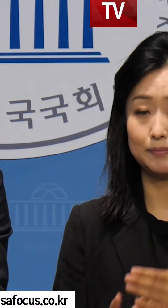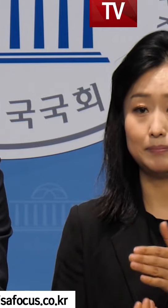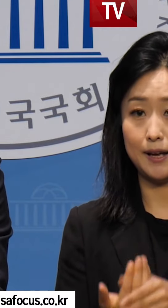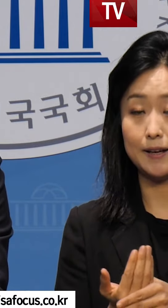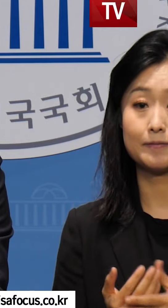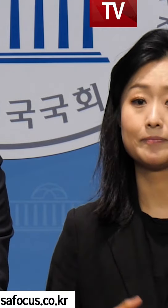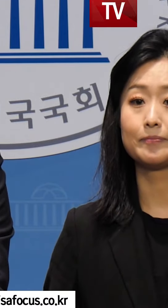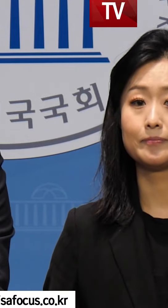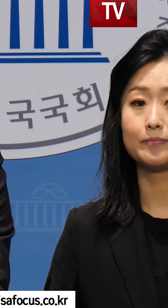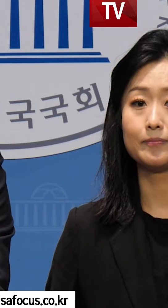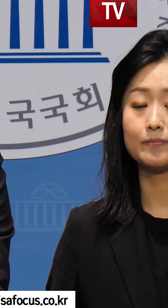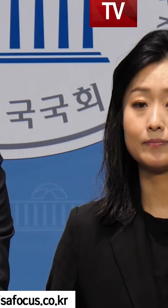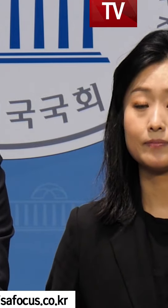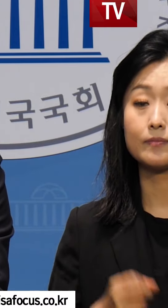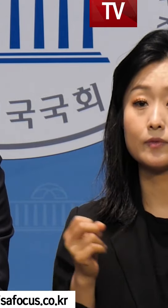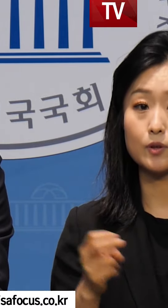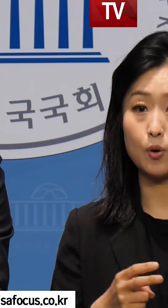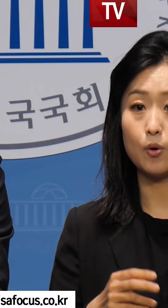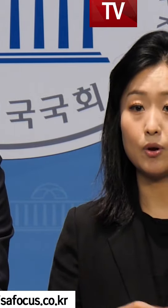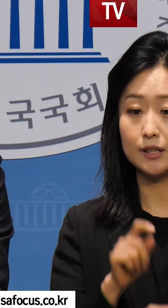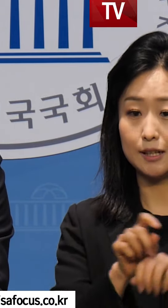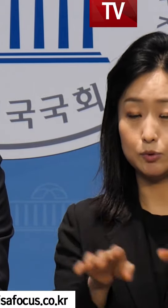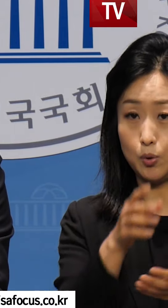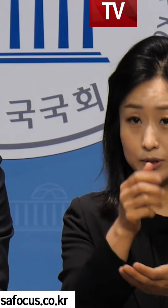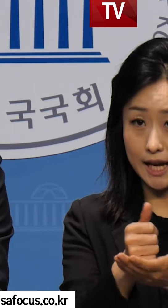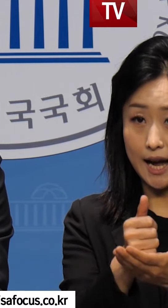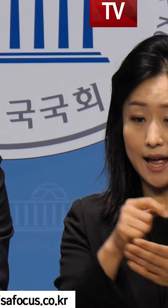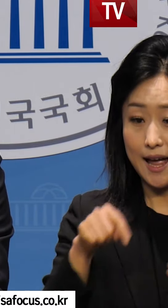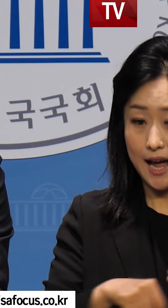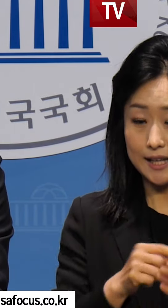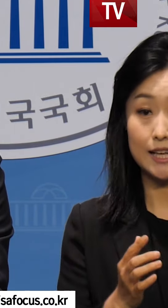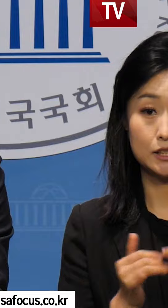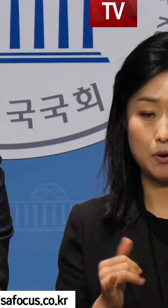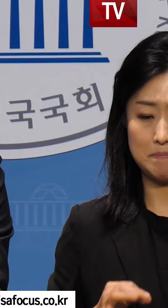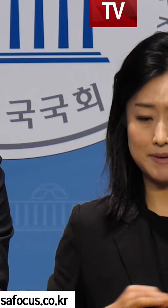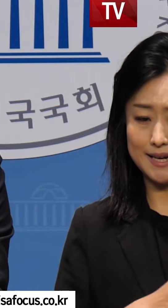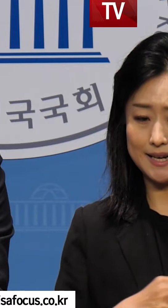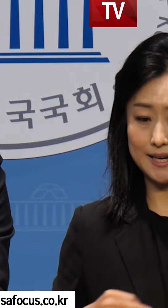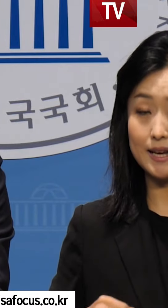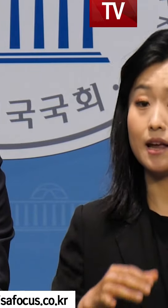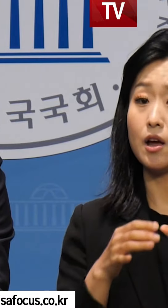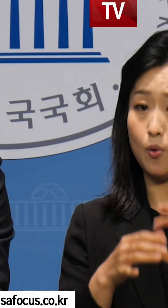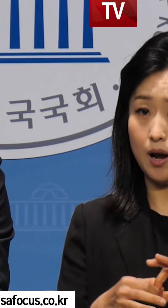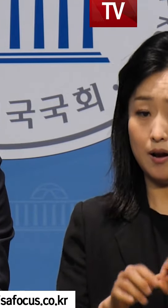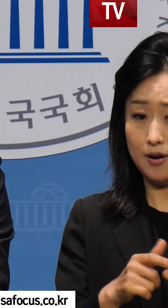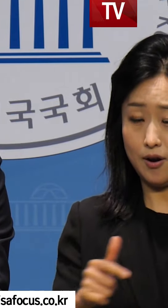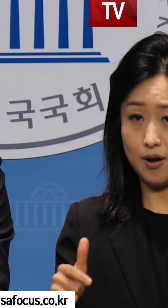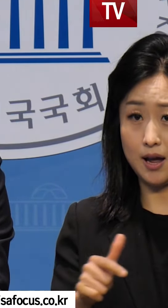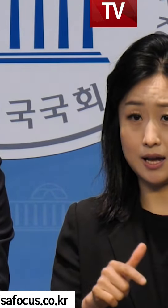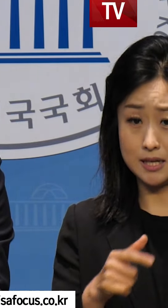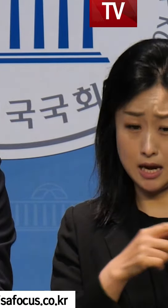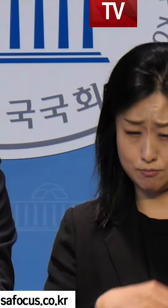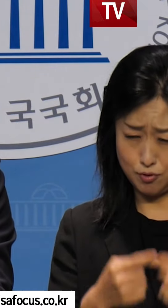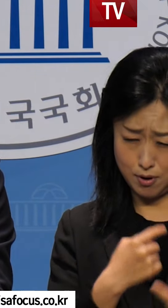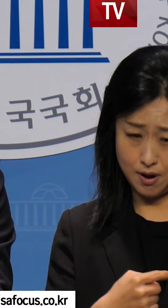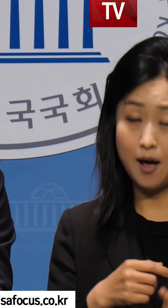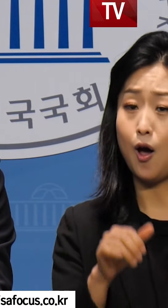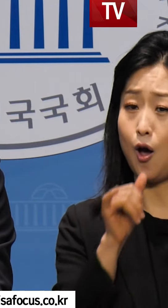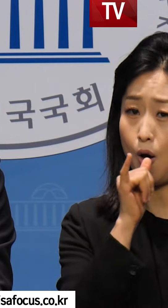발생하였습니다. 더불어 사무처장과 사무처 내부에서 부정비리와 관련된 여러 제보가